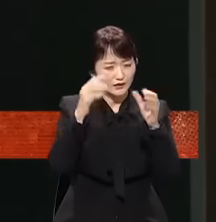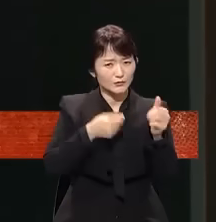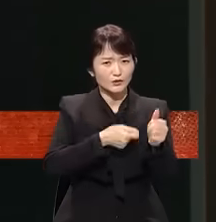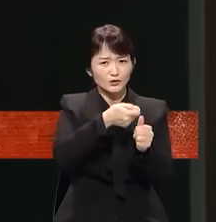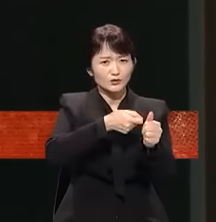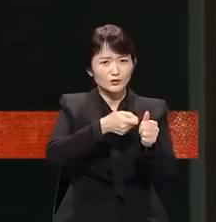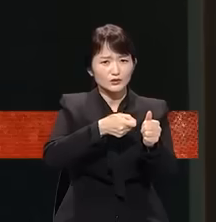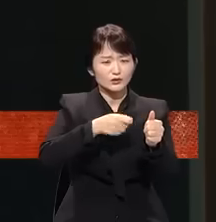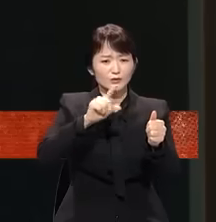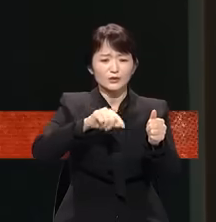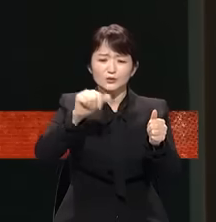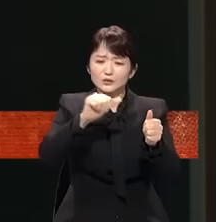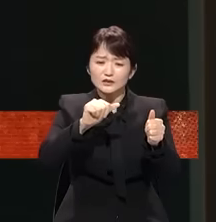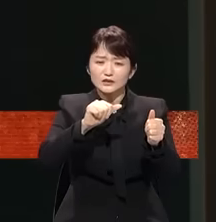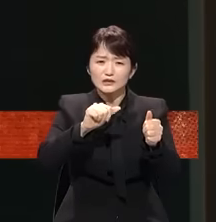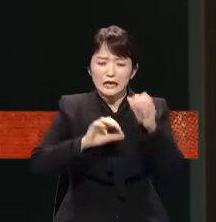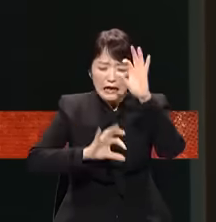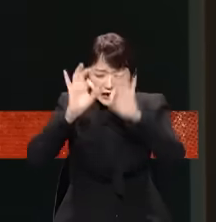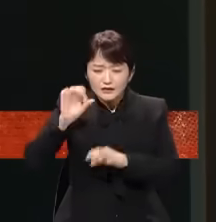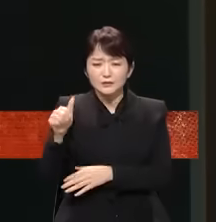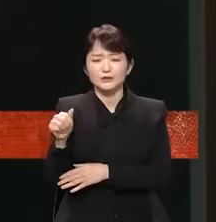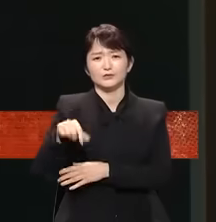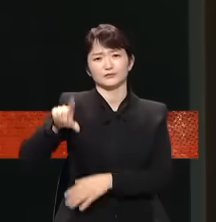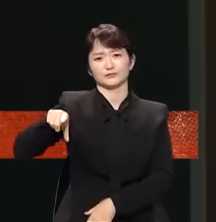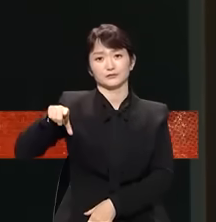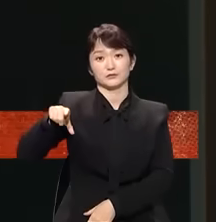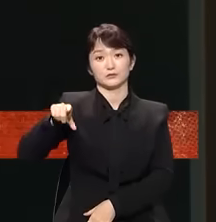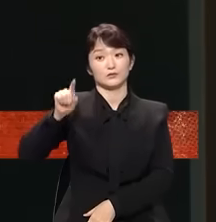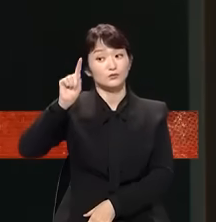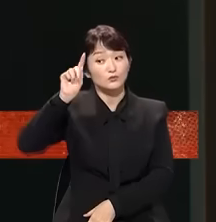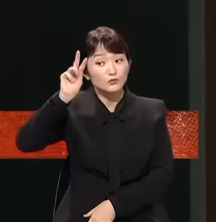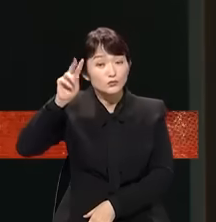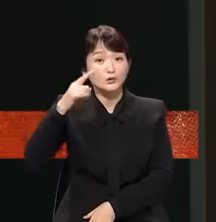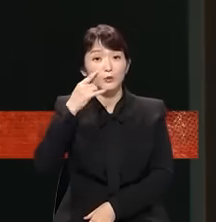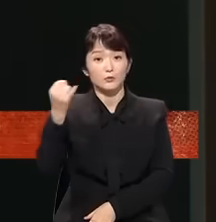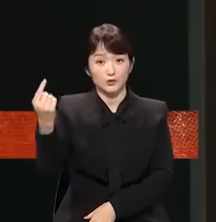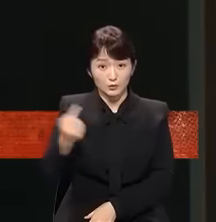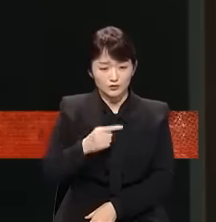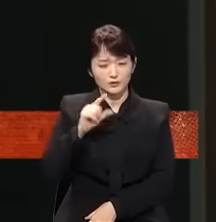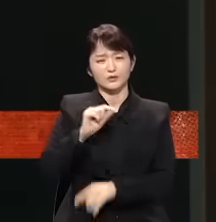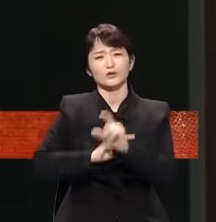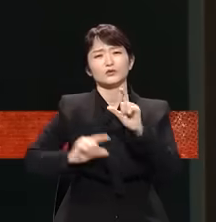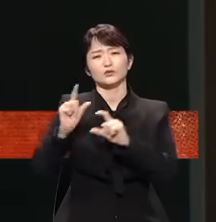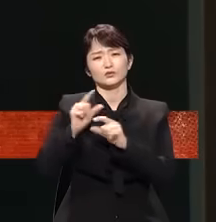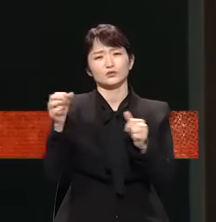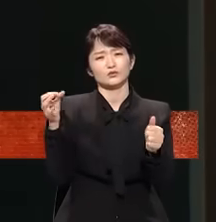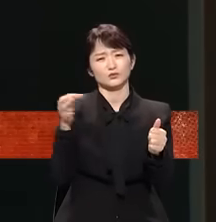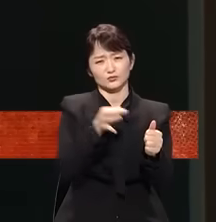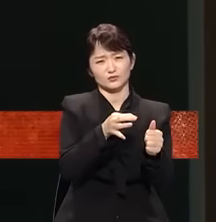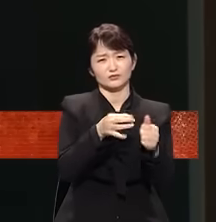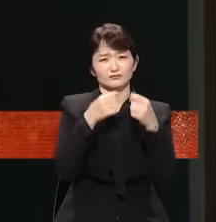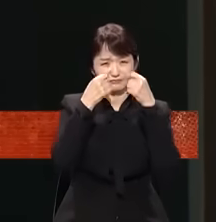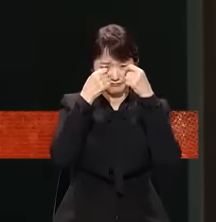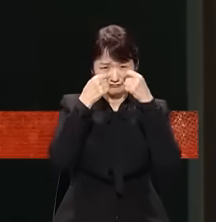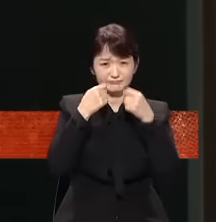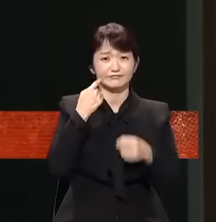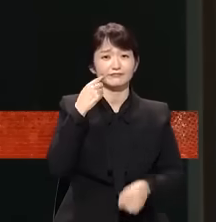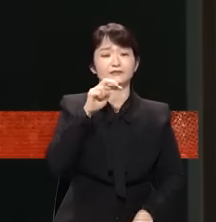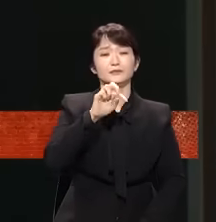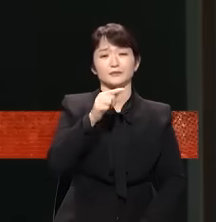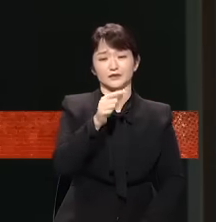어 제가 실수로 5,000원만 결제했다 봐요 자 며칠뒤 아이 엄마가 오셔서 만 원 더 주고 가시지 뭐예요 눈물났어요 하신